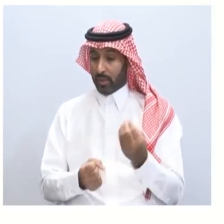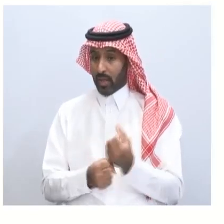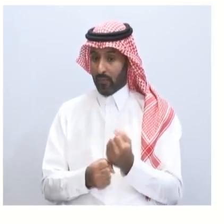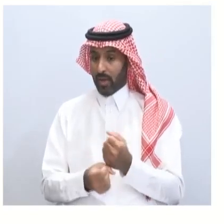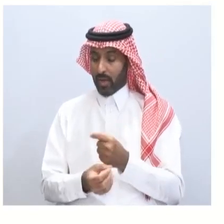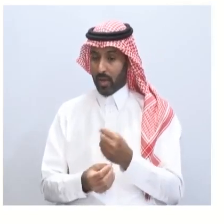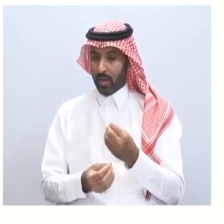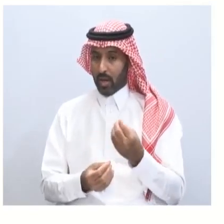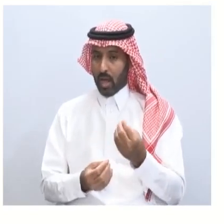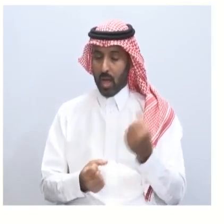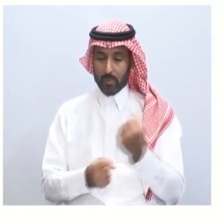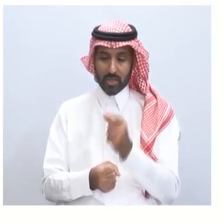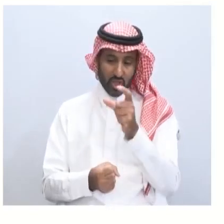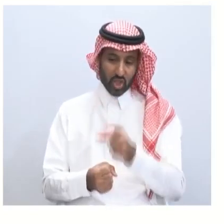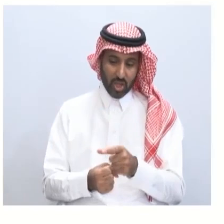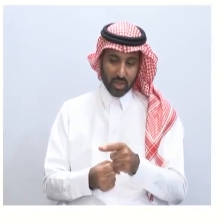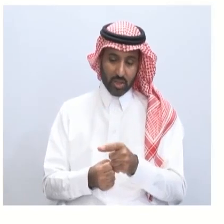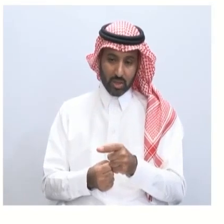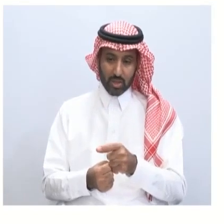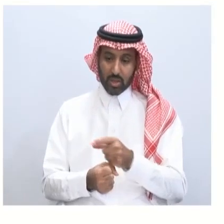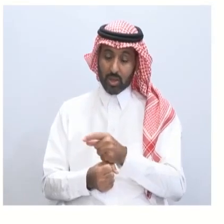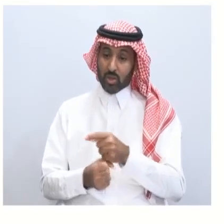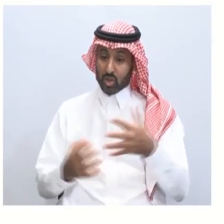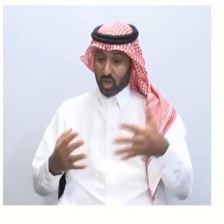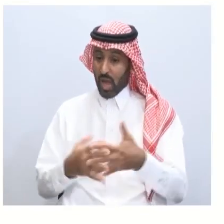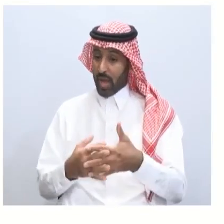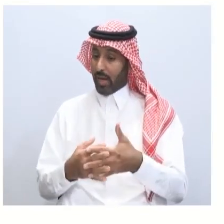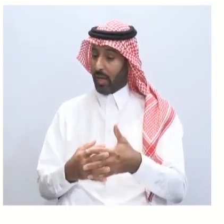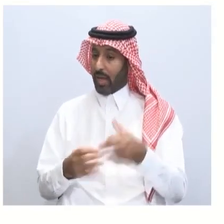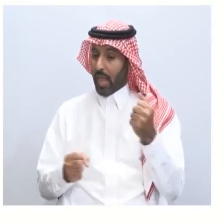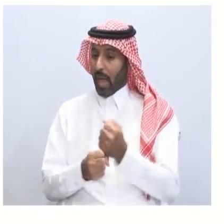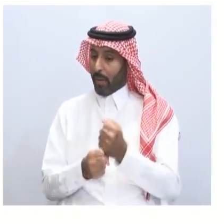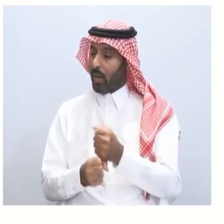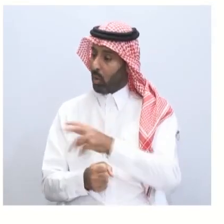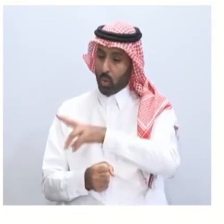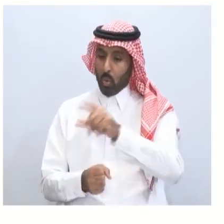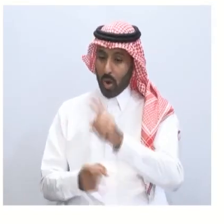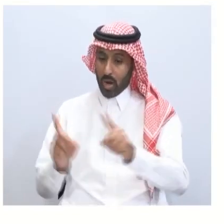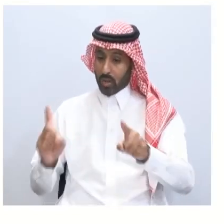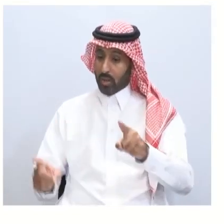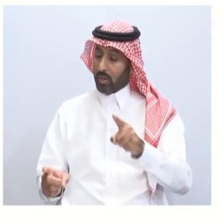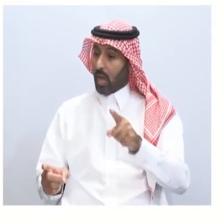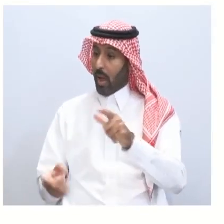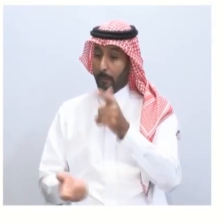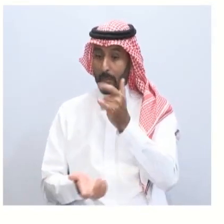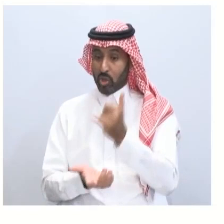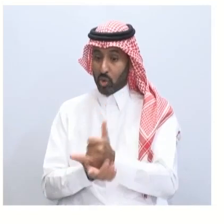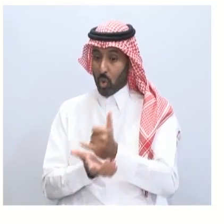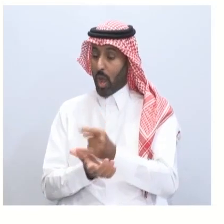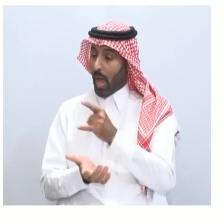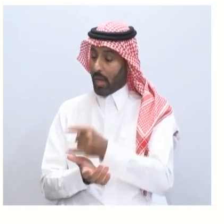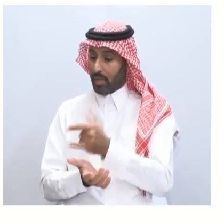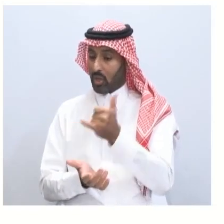في مجموعه عمل يتحمل فيها كل منهم مسؤوليه اتجاه ما كلف به